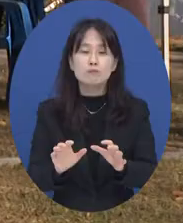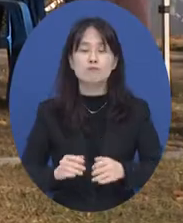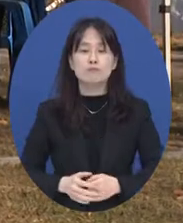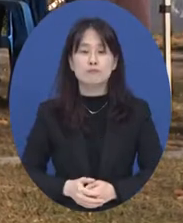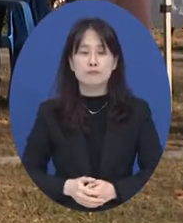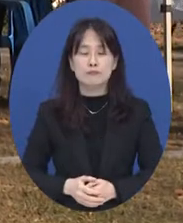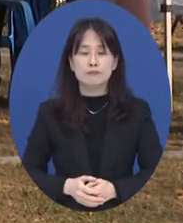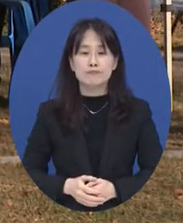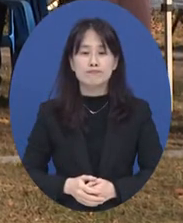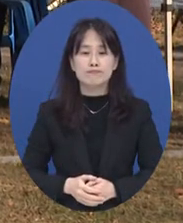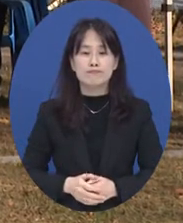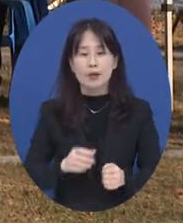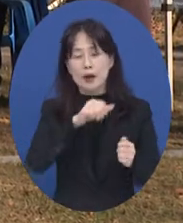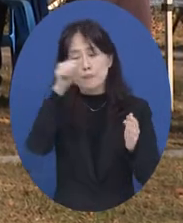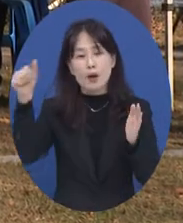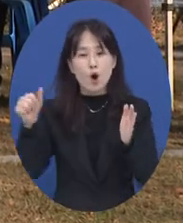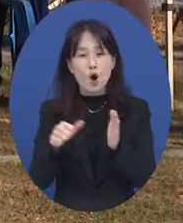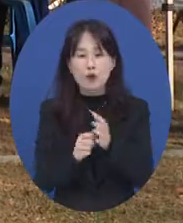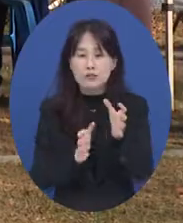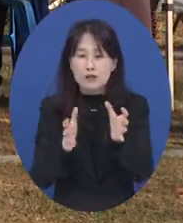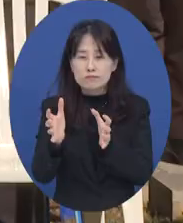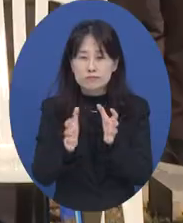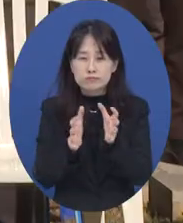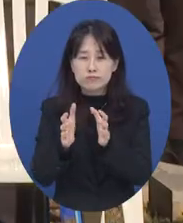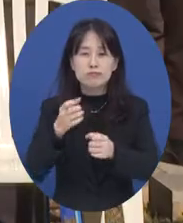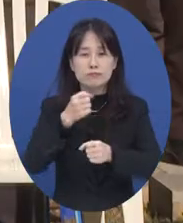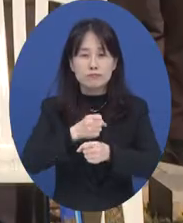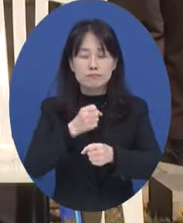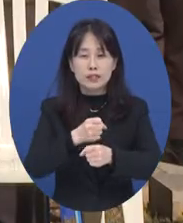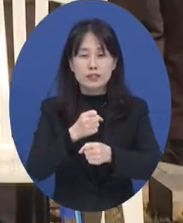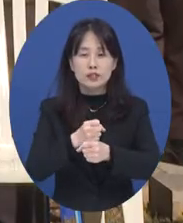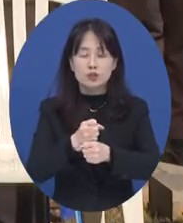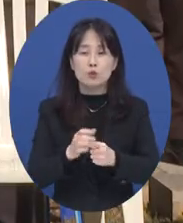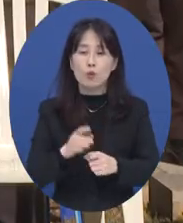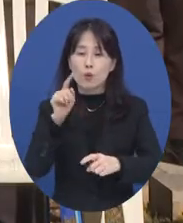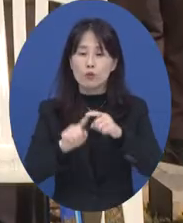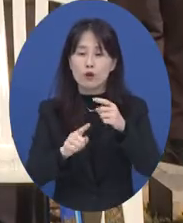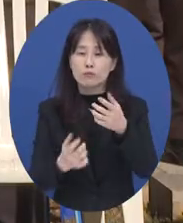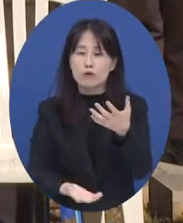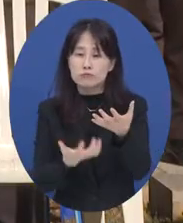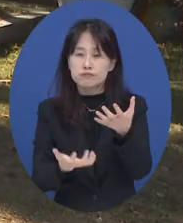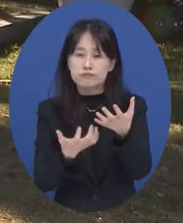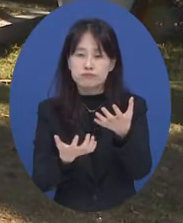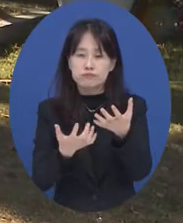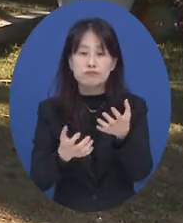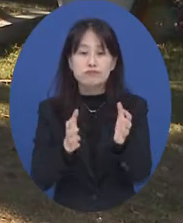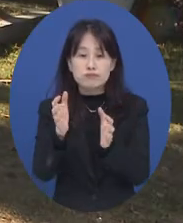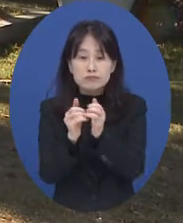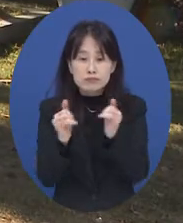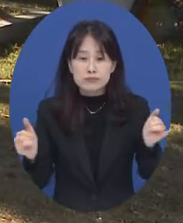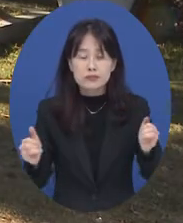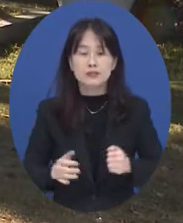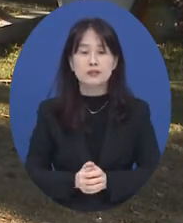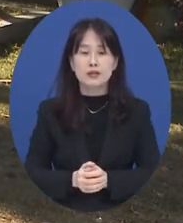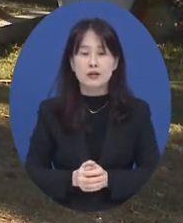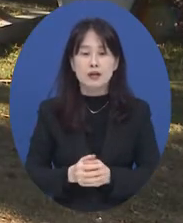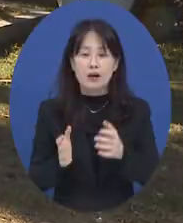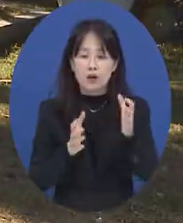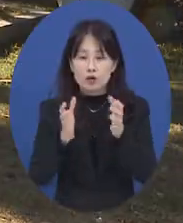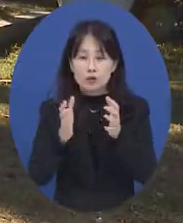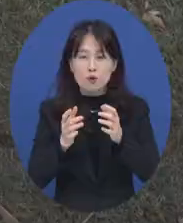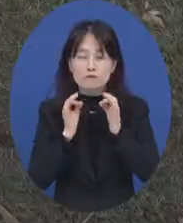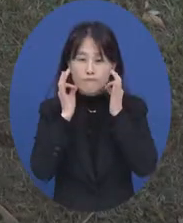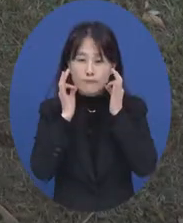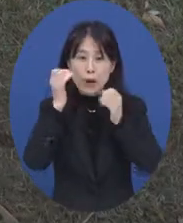모아 평생 흙으로 그릇을 빚고 깊은 산의 나무로 가마에 불을 지폈던 도공들. 도자기에 혼을